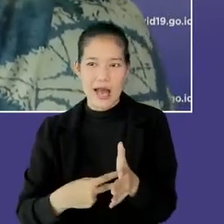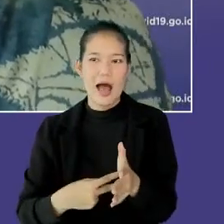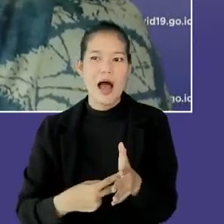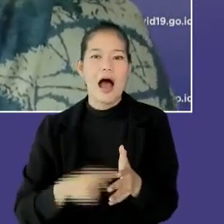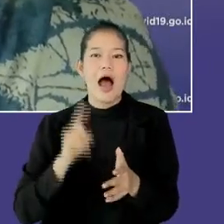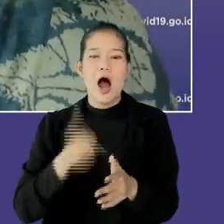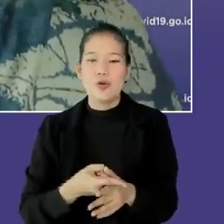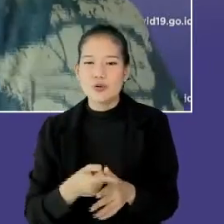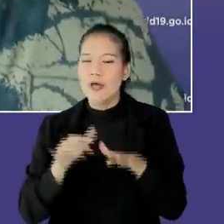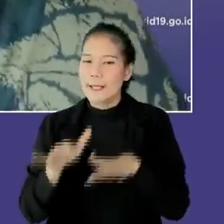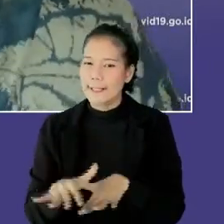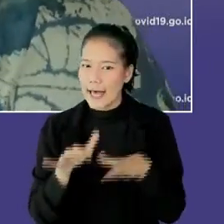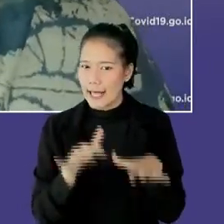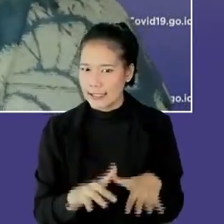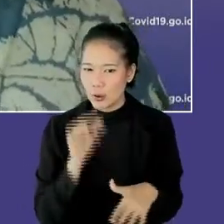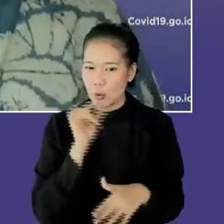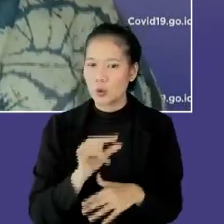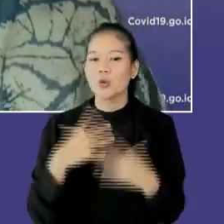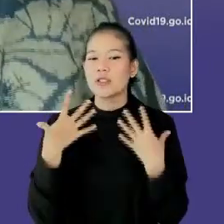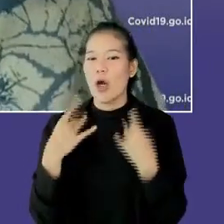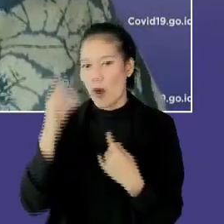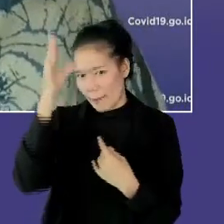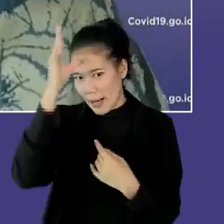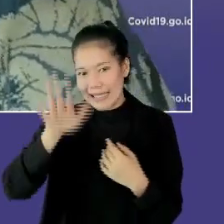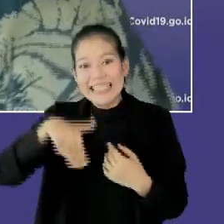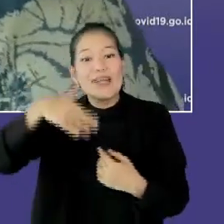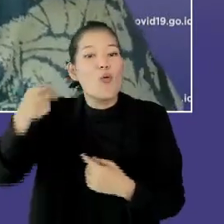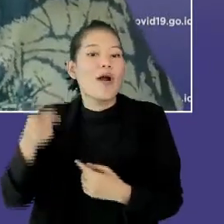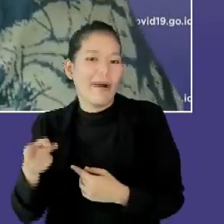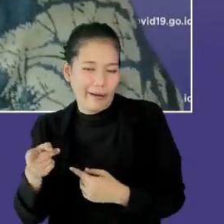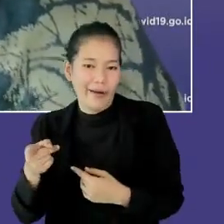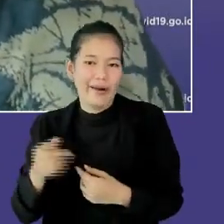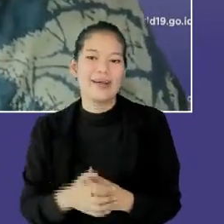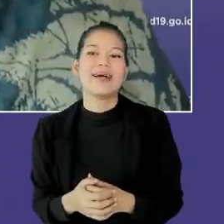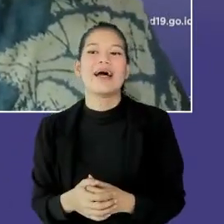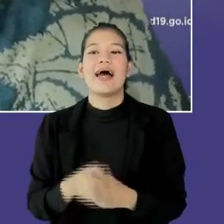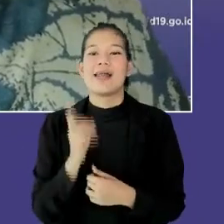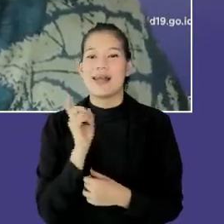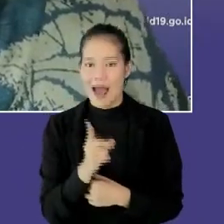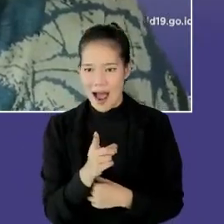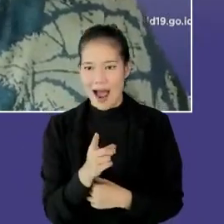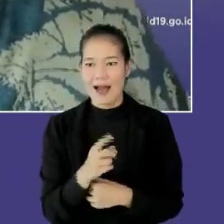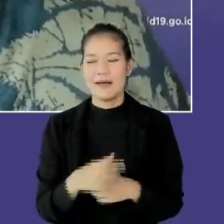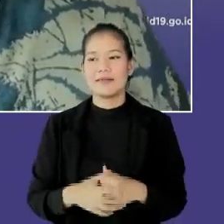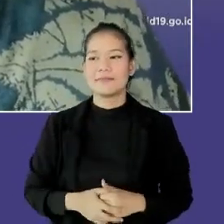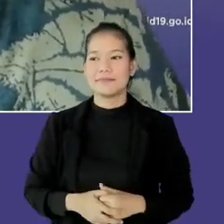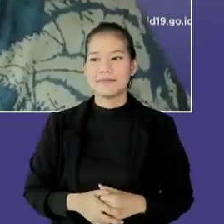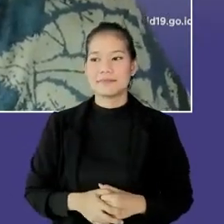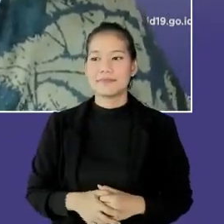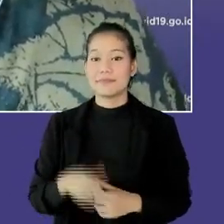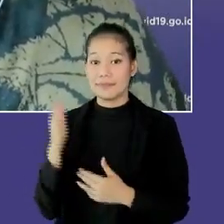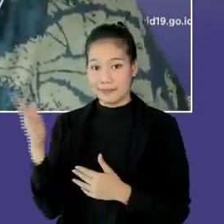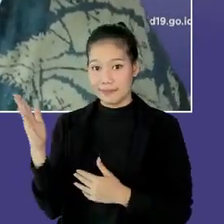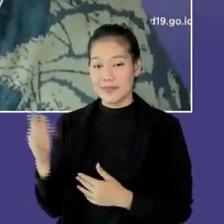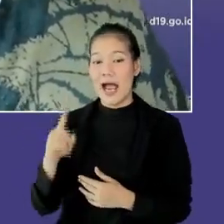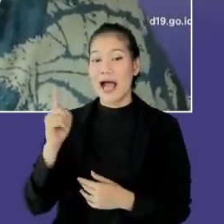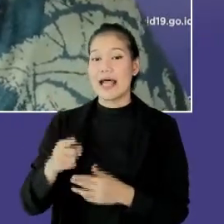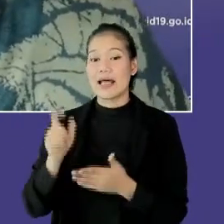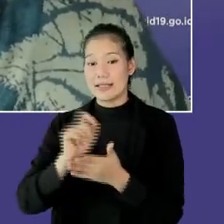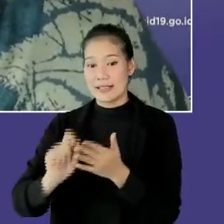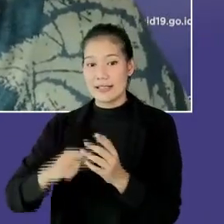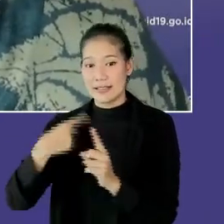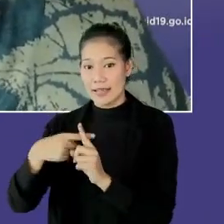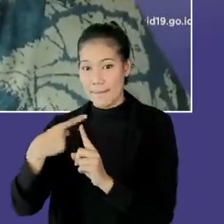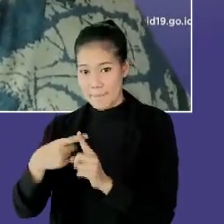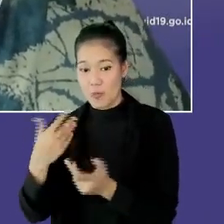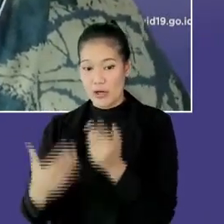agak mesti tarik nafas nih PPKM untuk di luar Jawa Bali ini. Nah, ini bor lagi ya. Ya, nah di sini catatan tambahan Dr. Lula,